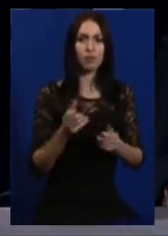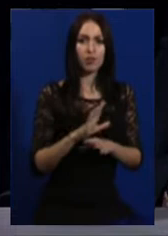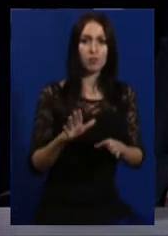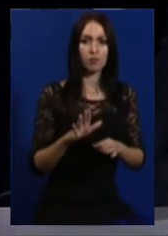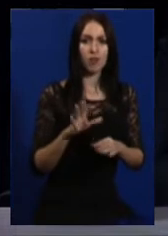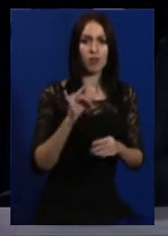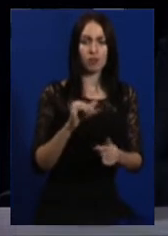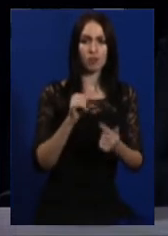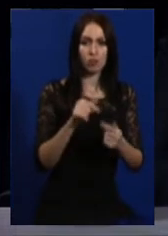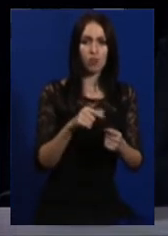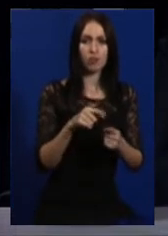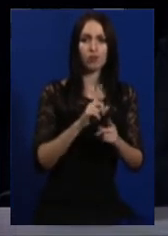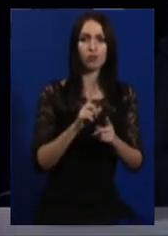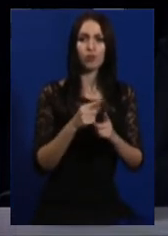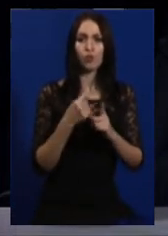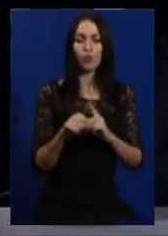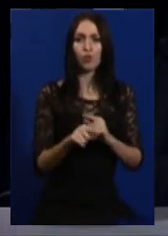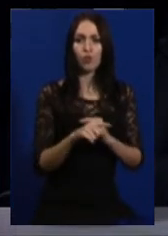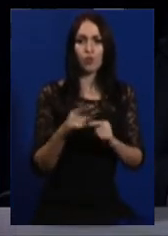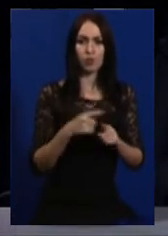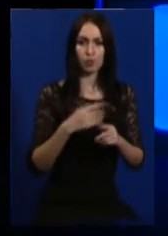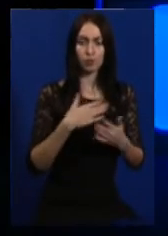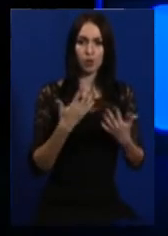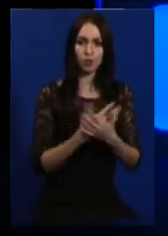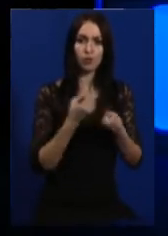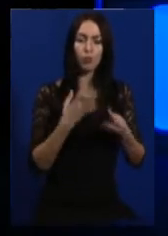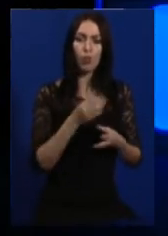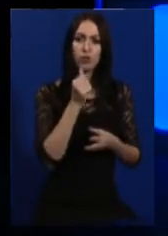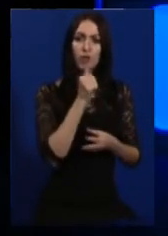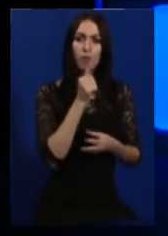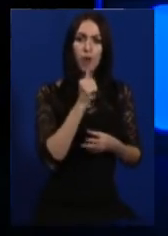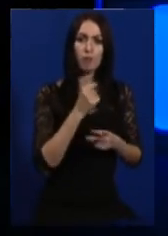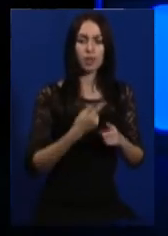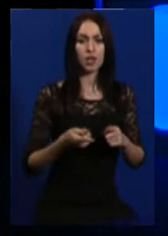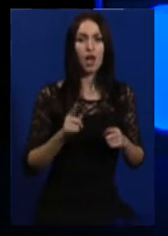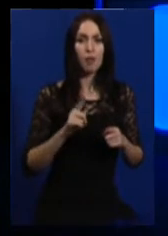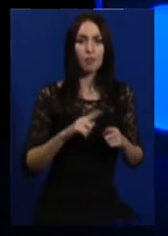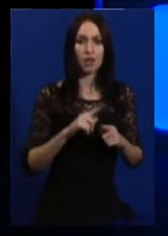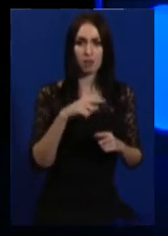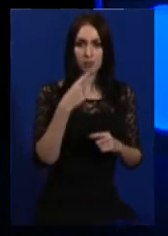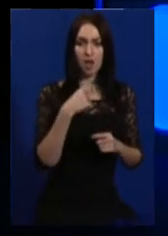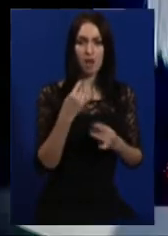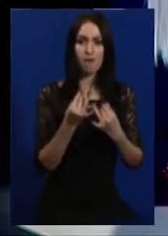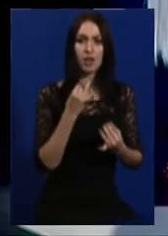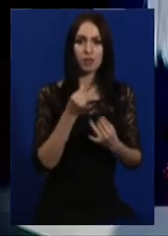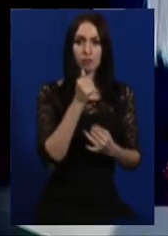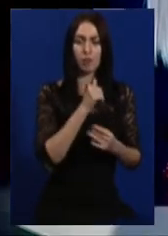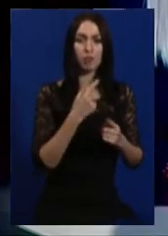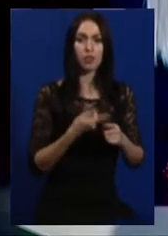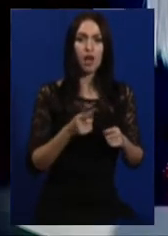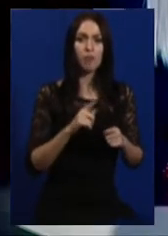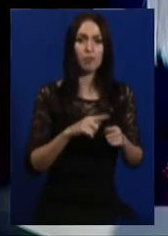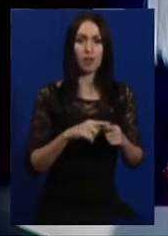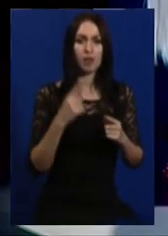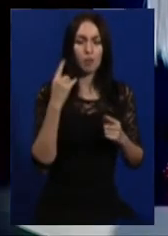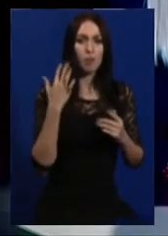другого да и вот наш фильм просто попытка об этом заговорит попытка об этом